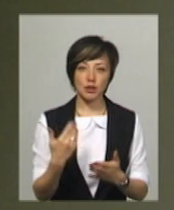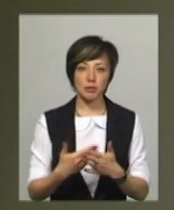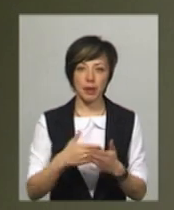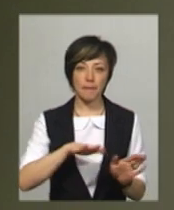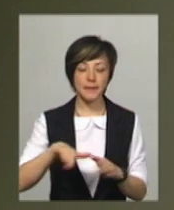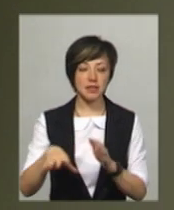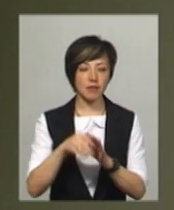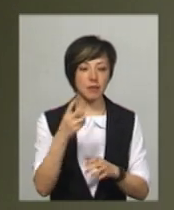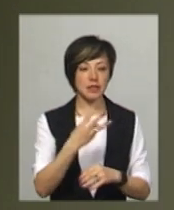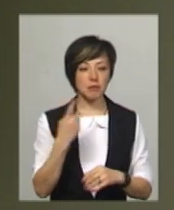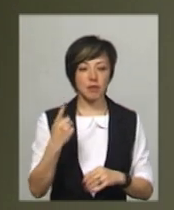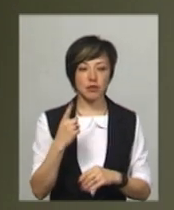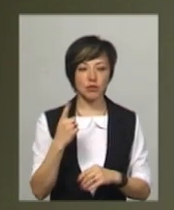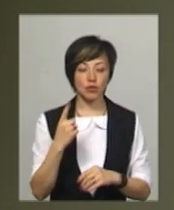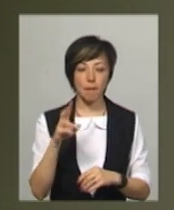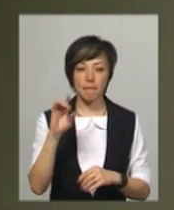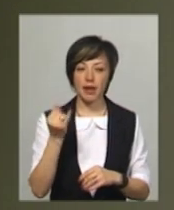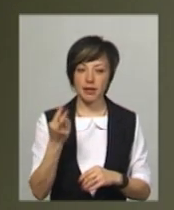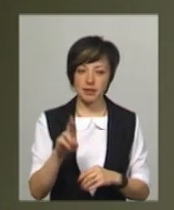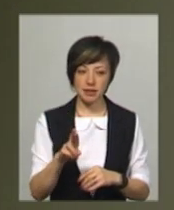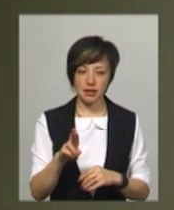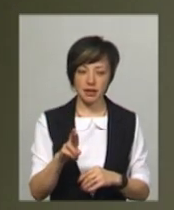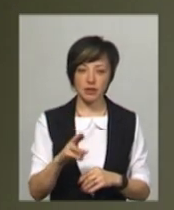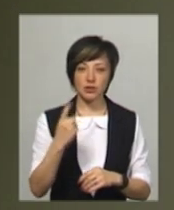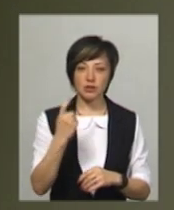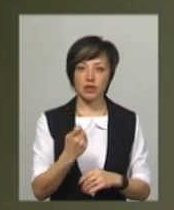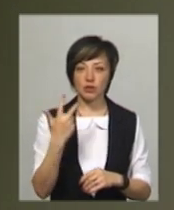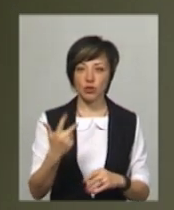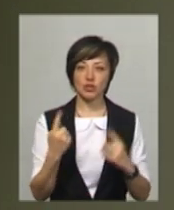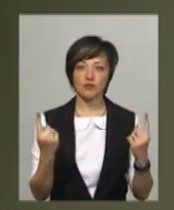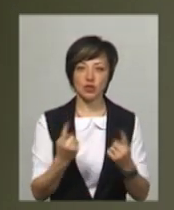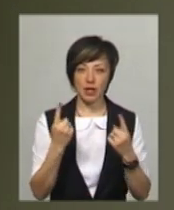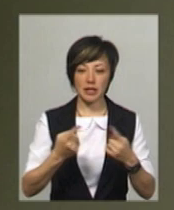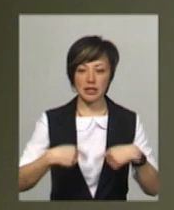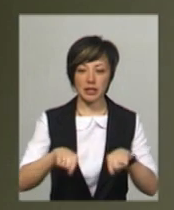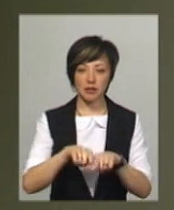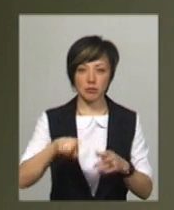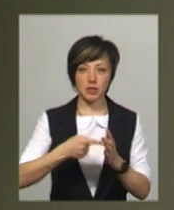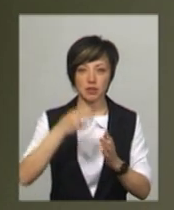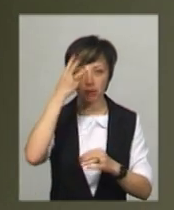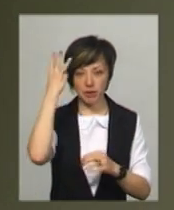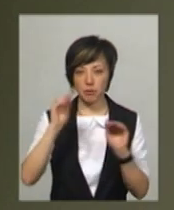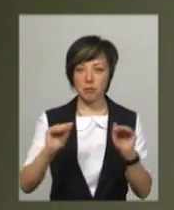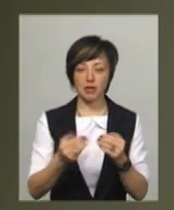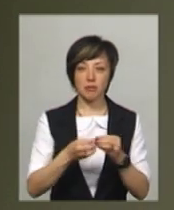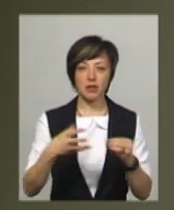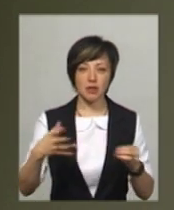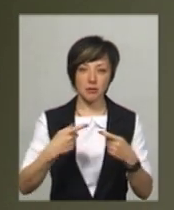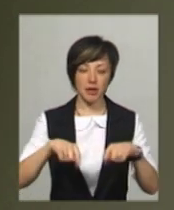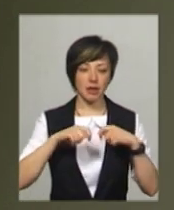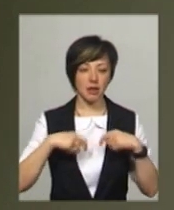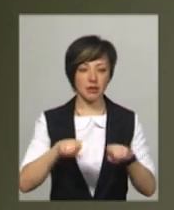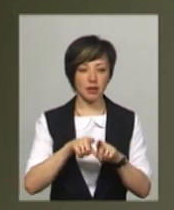після голосування 31 березня із 103 звичайних дільниць по місту Хмельницькому нам менше 15 передали